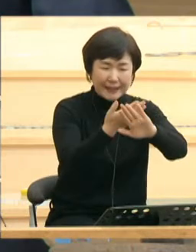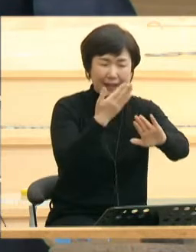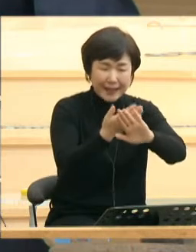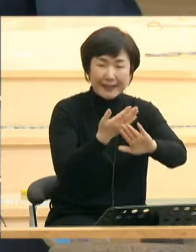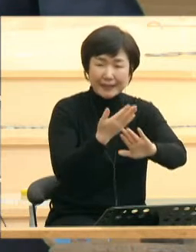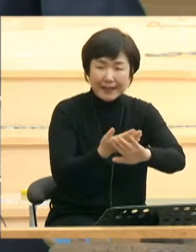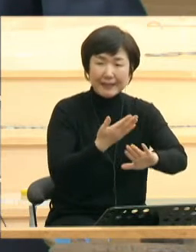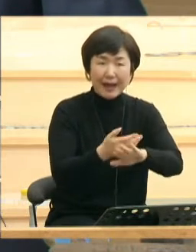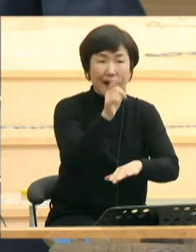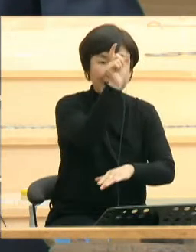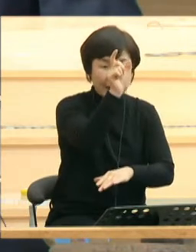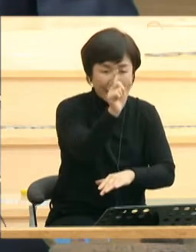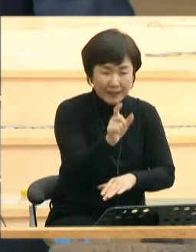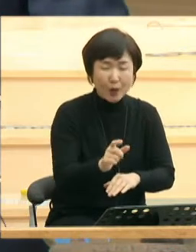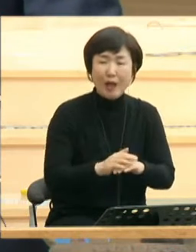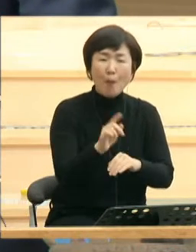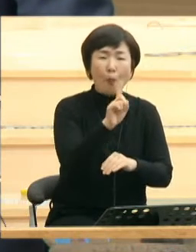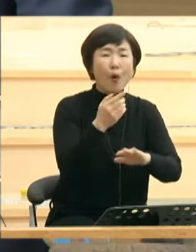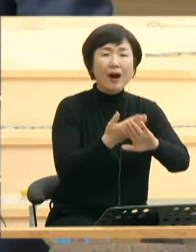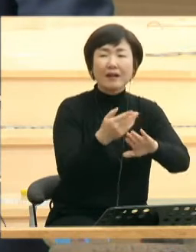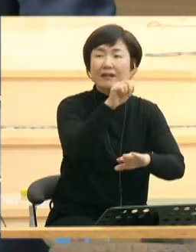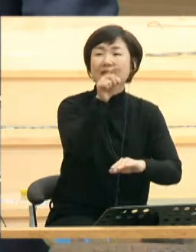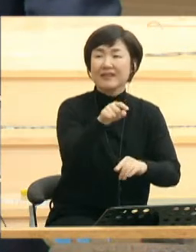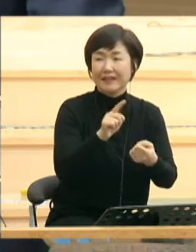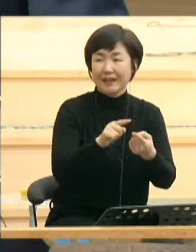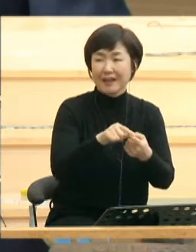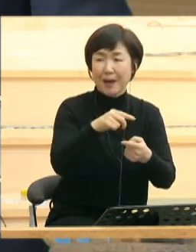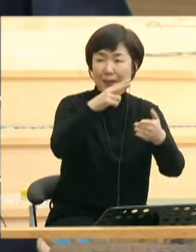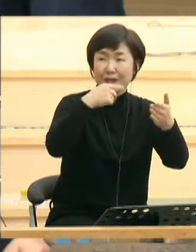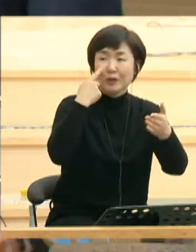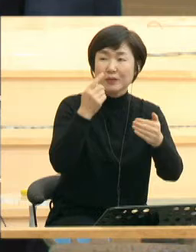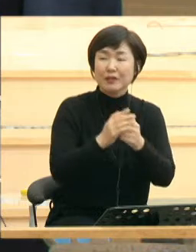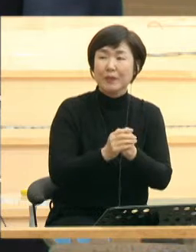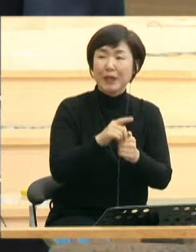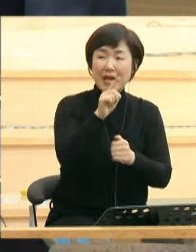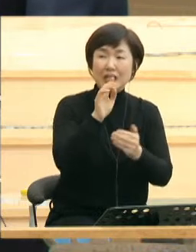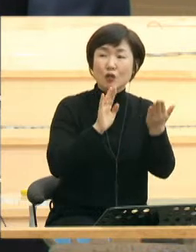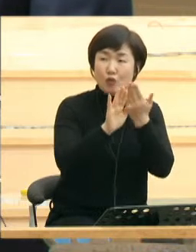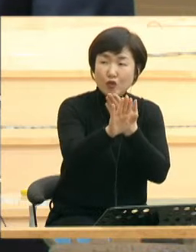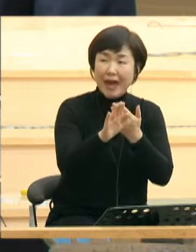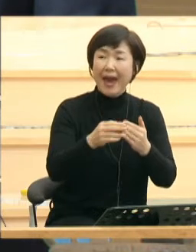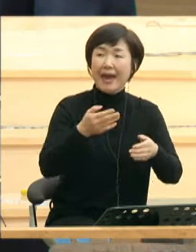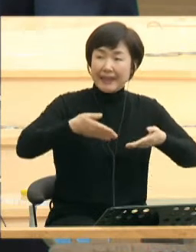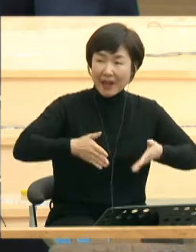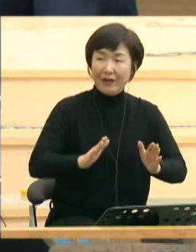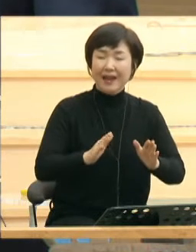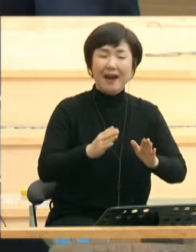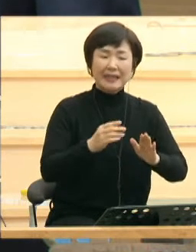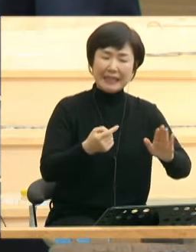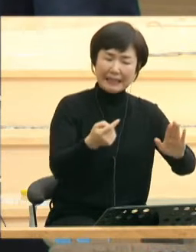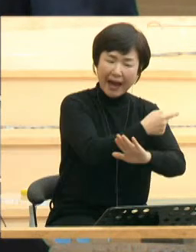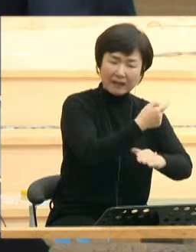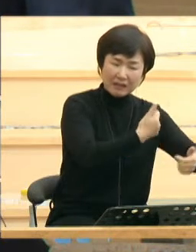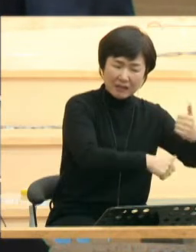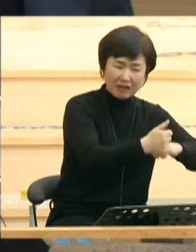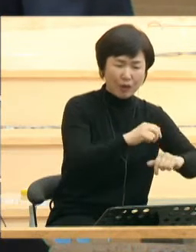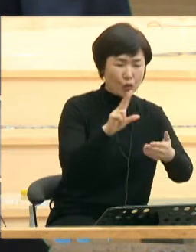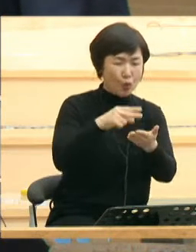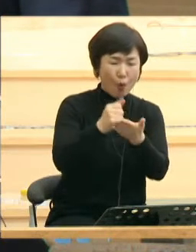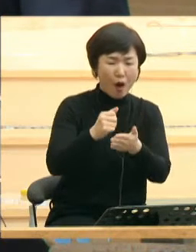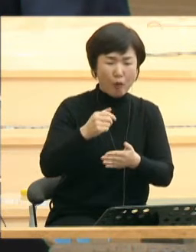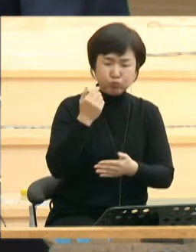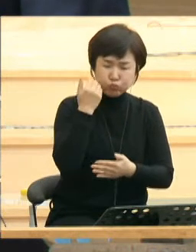찾아보십시오 읽으면서 져 보십시오 같이 시작 그후에 일어난 다른 세대는 여호와를 알지 못하며